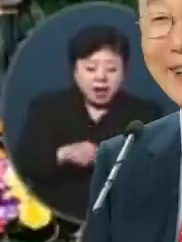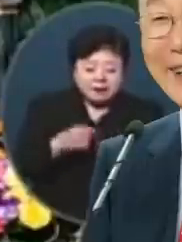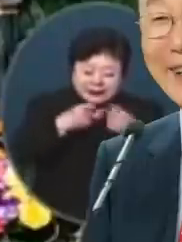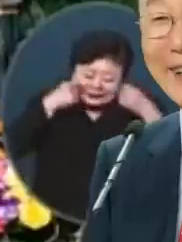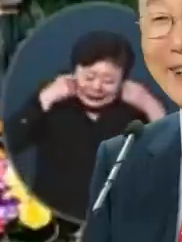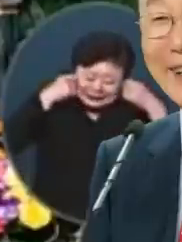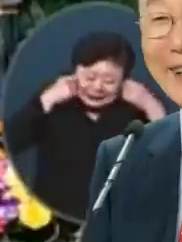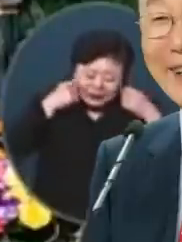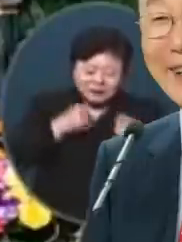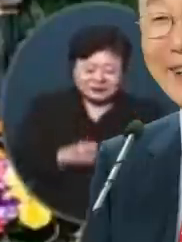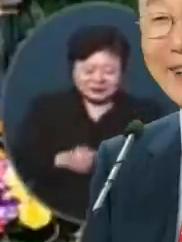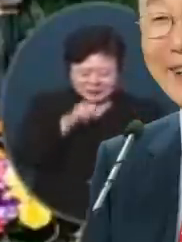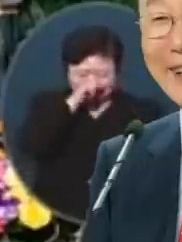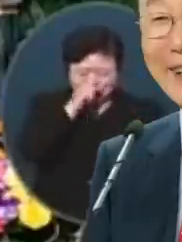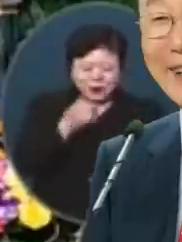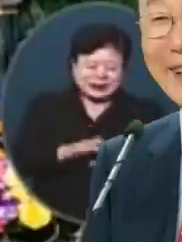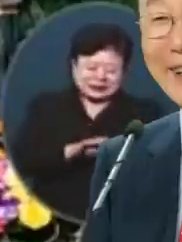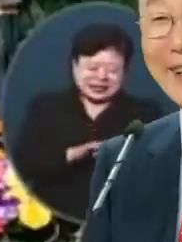즐거움은